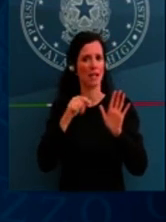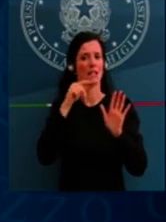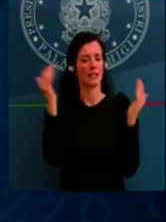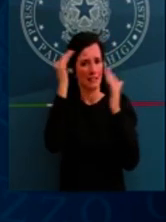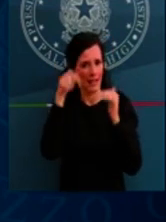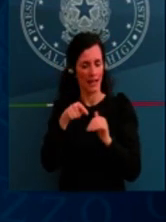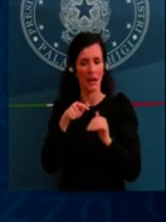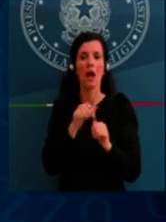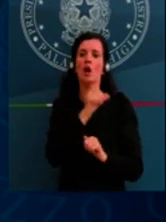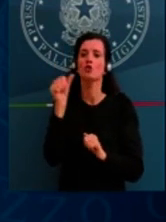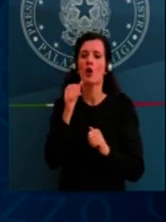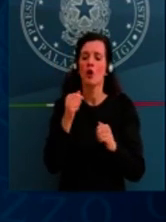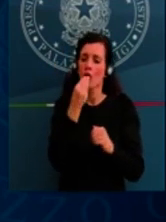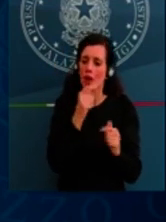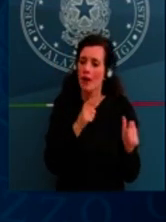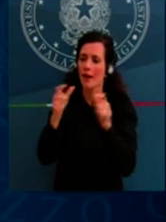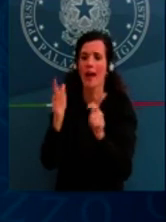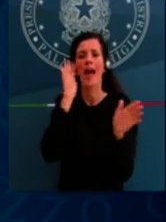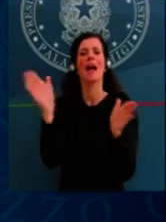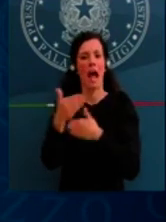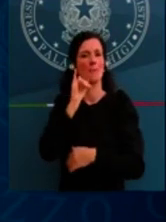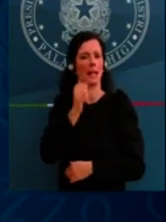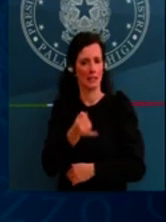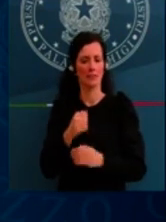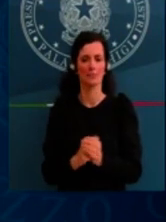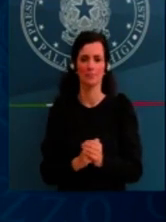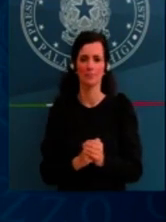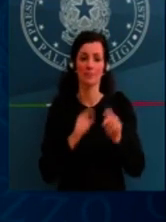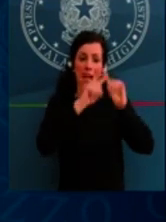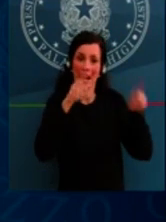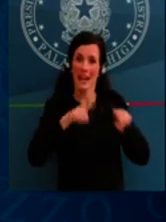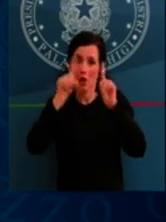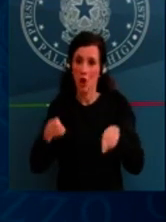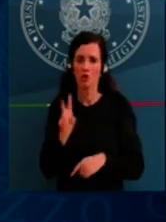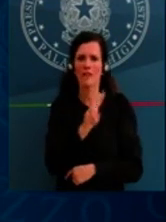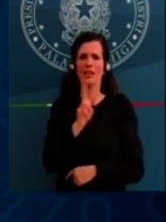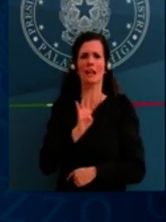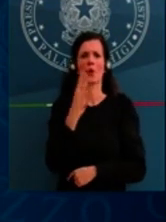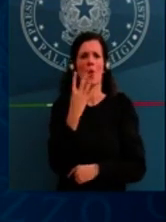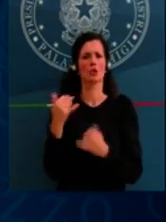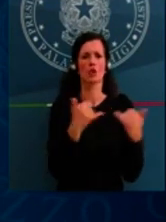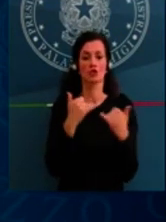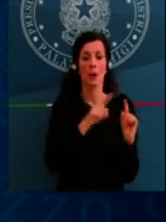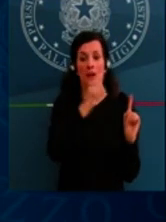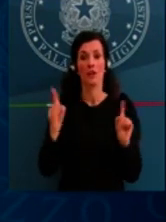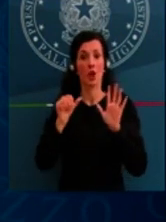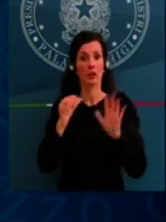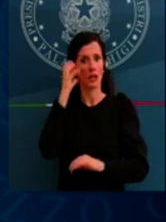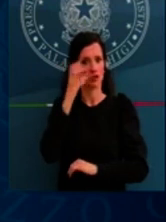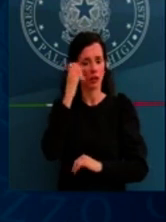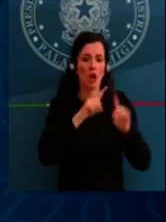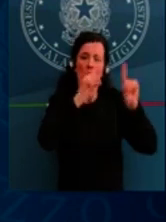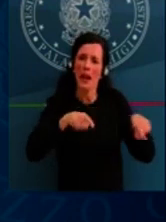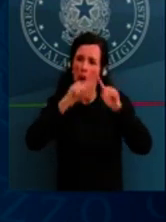i negozi potranno rimanere aperti fino alle ore 21 non vogliamo limitare lo shopping la consuetudine